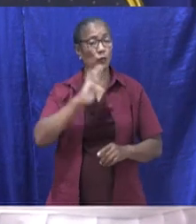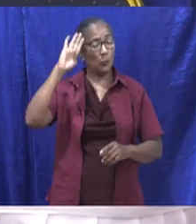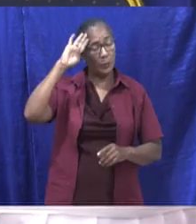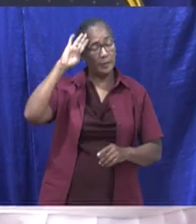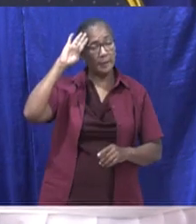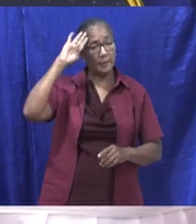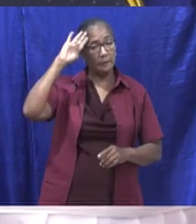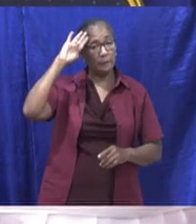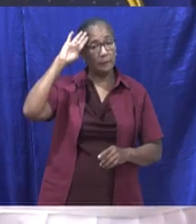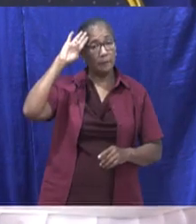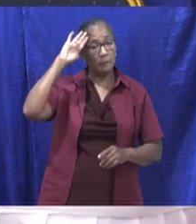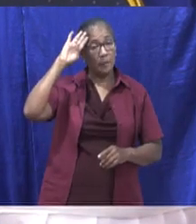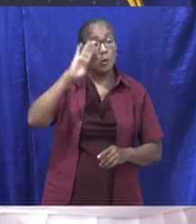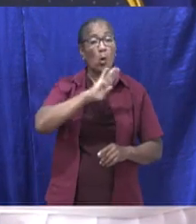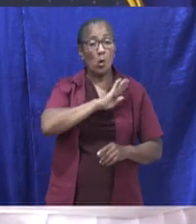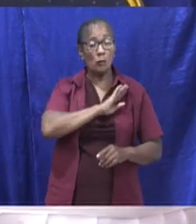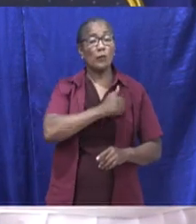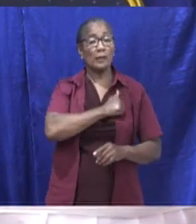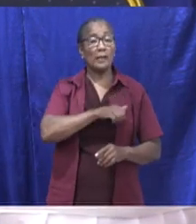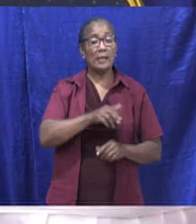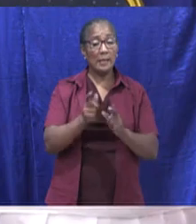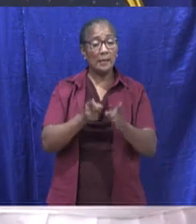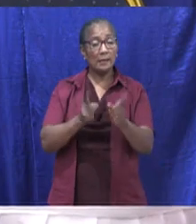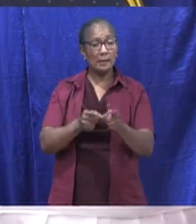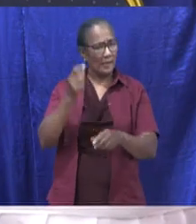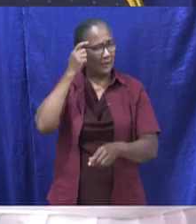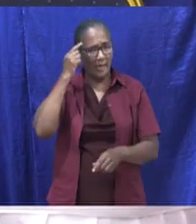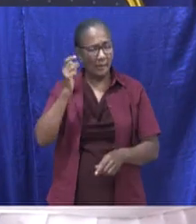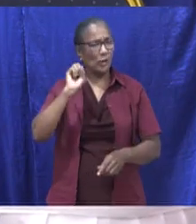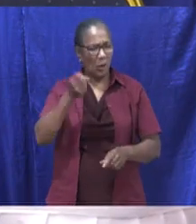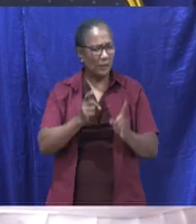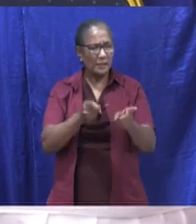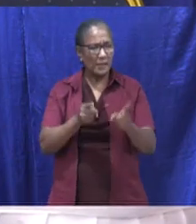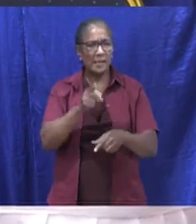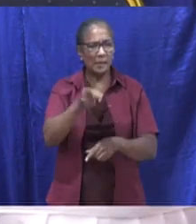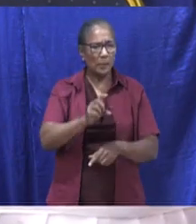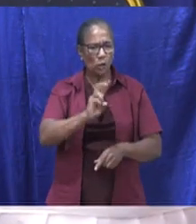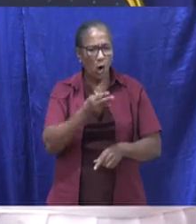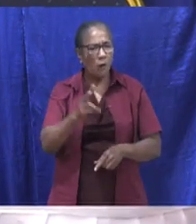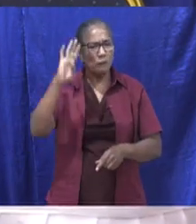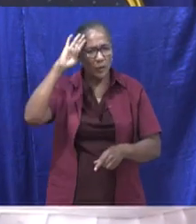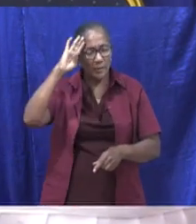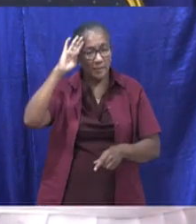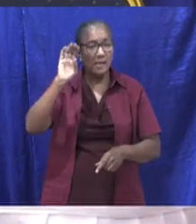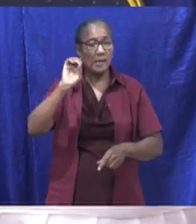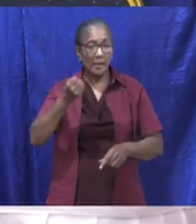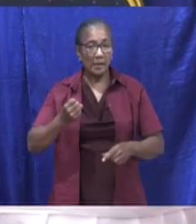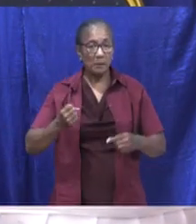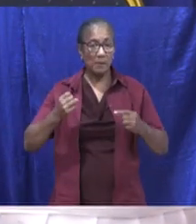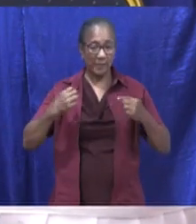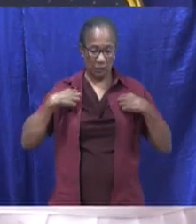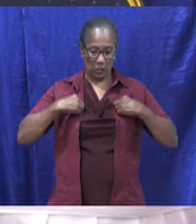politie. Het geldt ook voor het leger. Dus denkt u niet dat omdat u leger bent of omdat u politie bent, dat u dan met uw